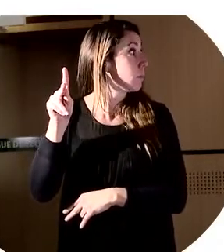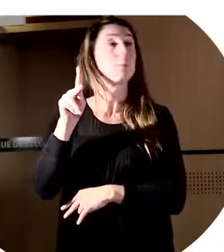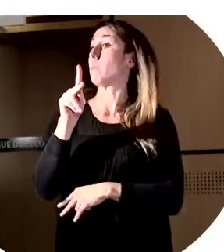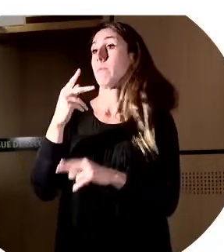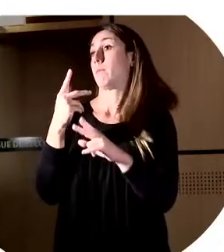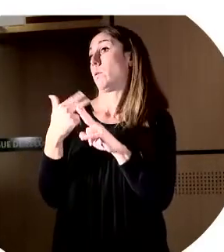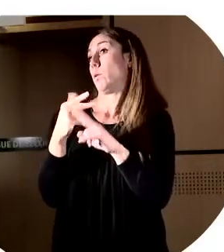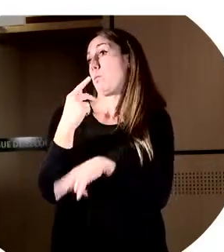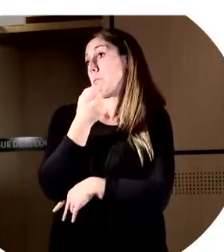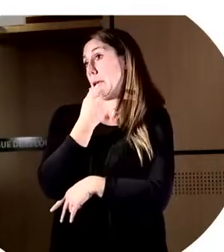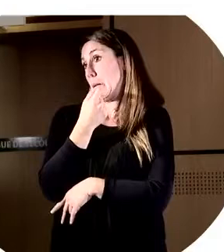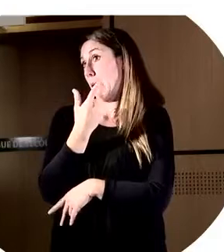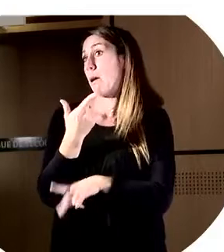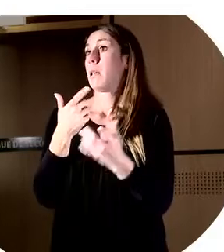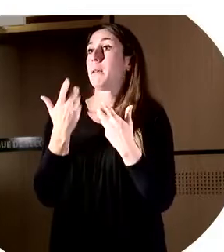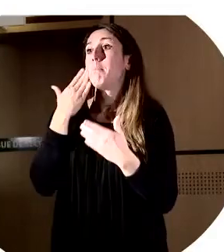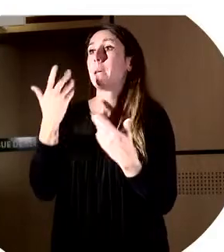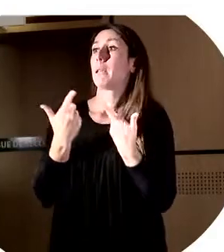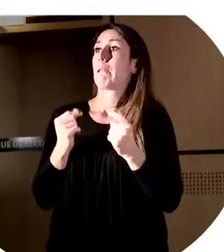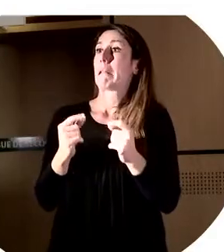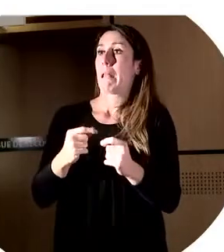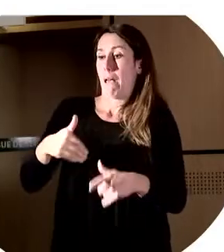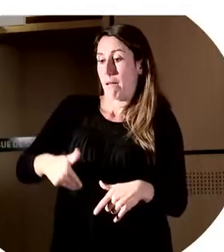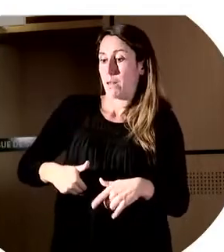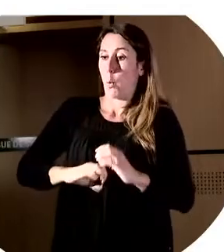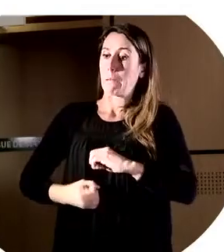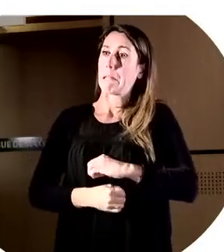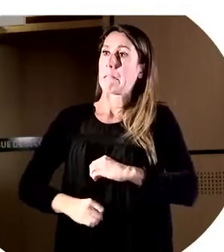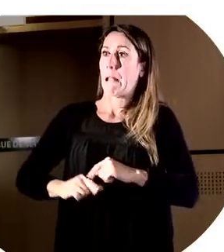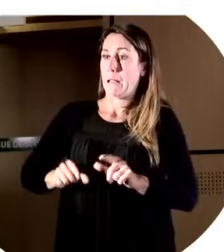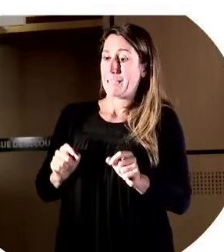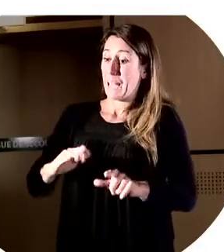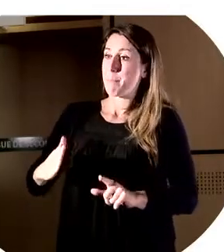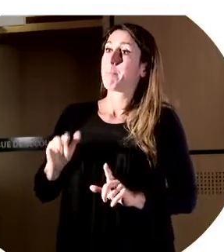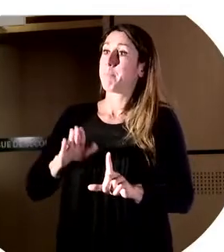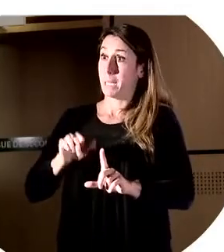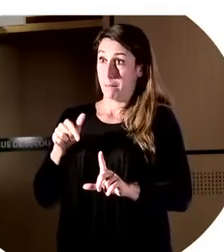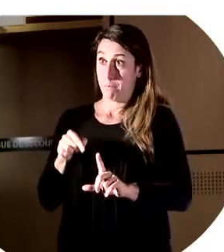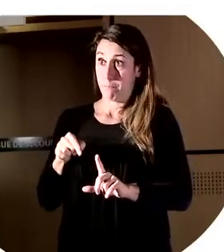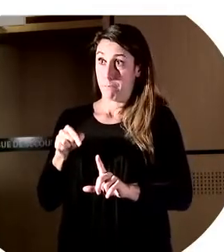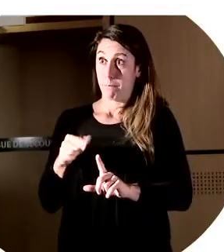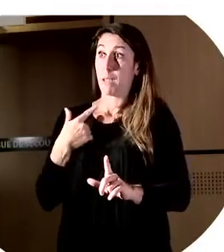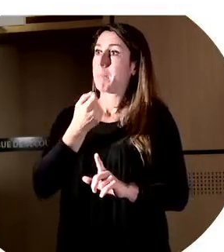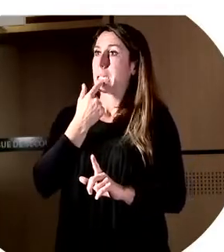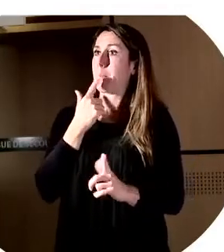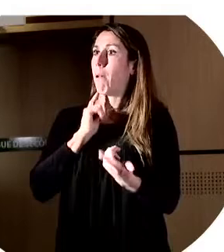donné dans des cas de cancer gastro-intestinaux. Et là, il y avait une étude américaine qui a poussé un peu plus